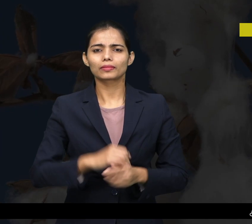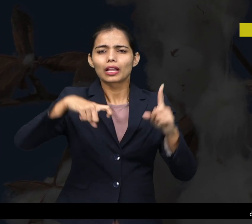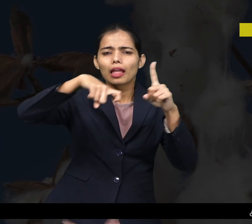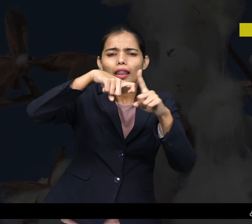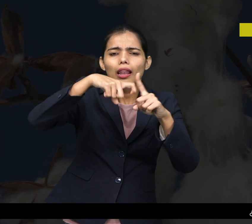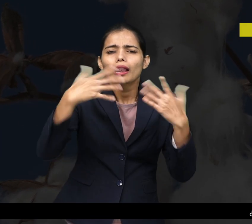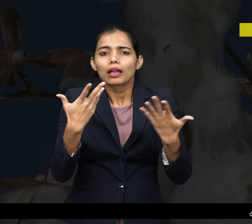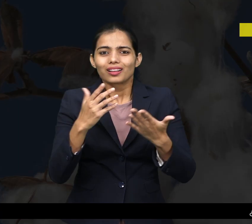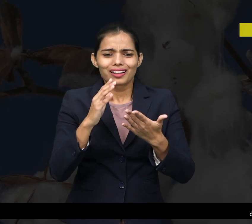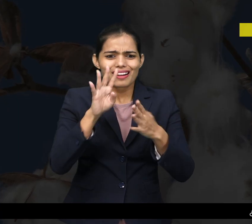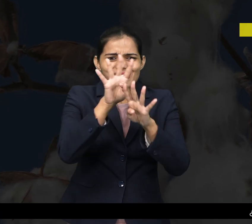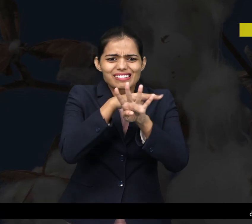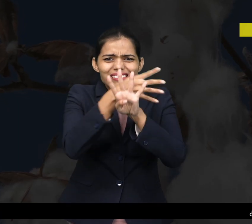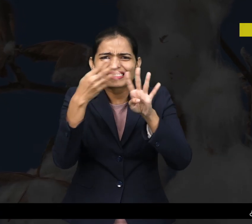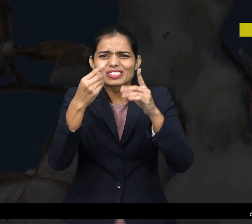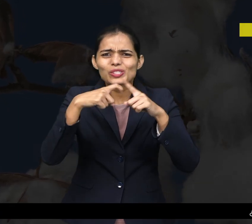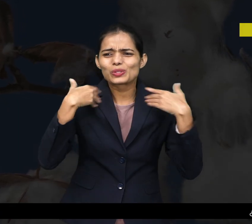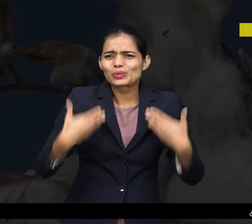கதர் ஆடை,